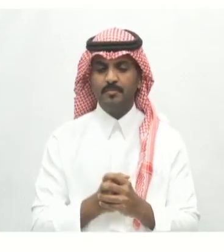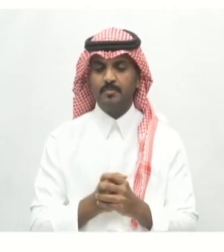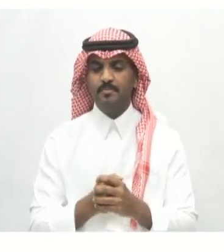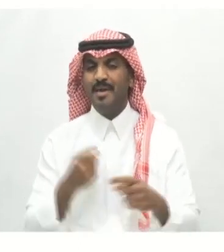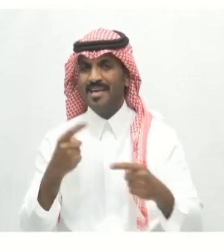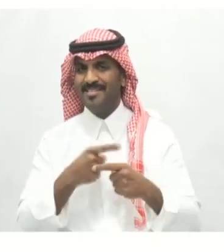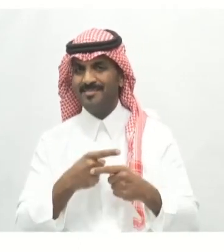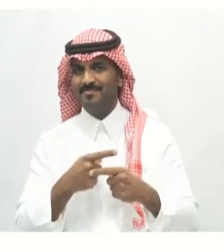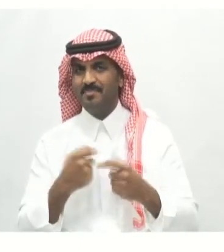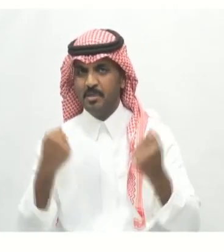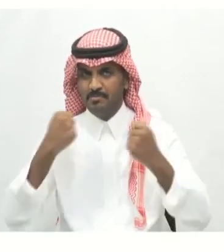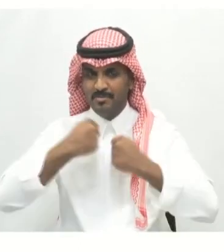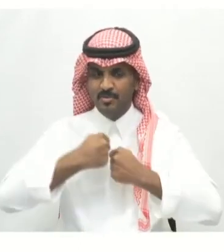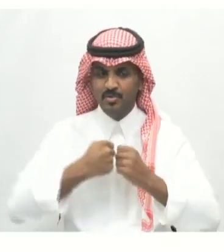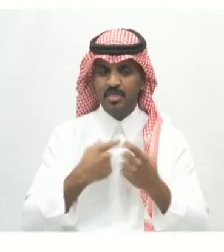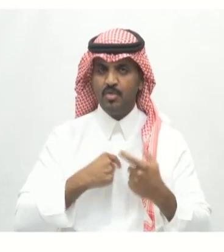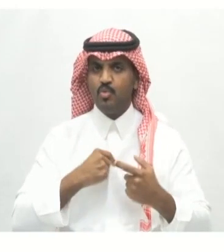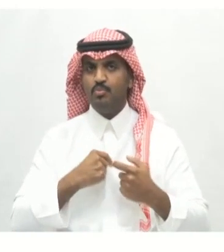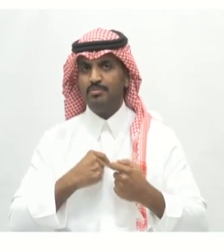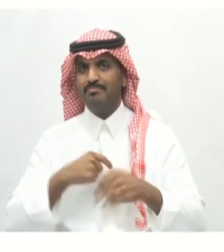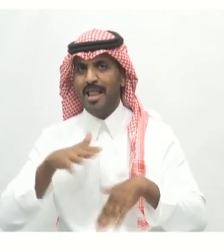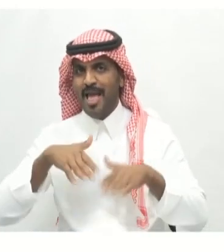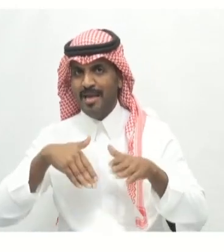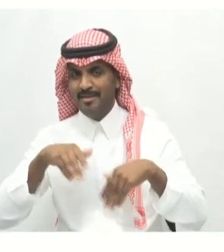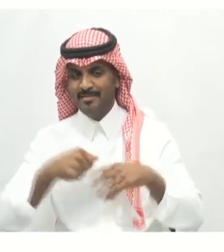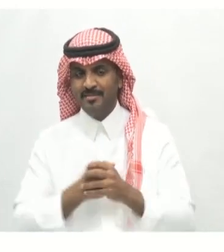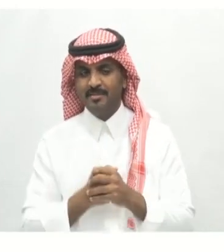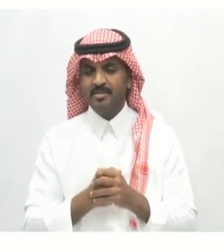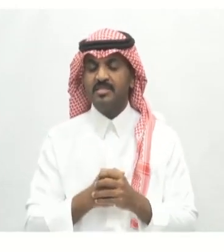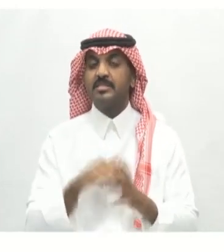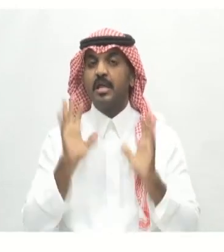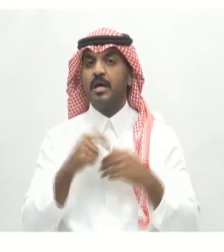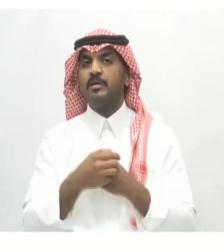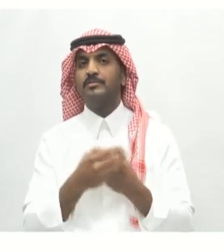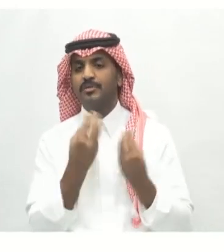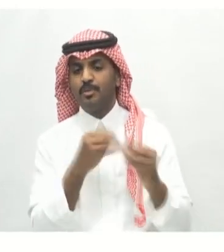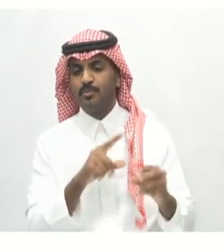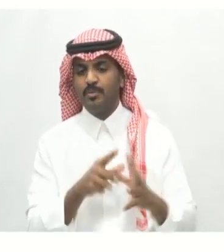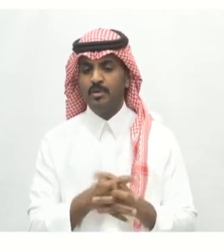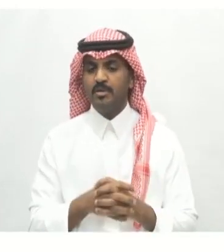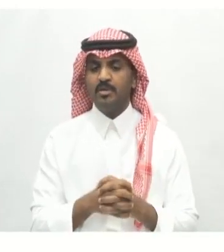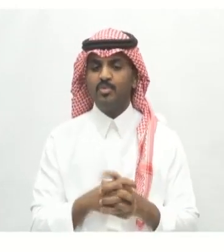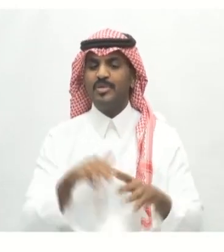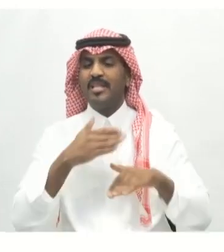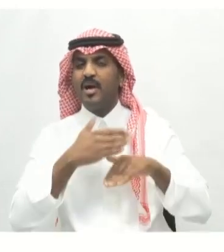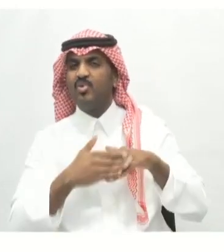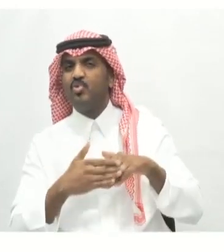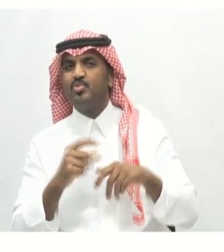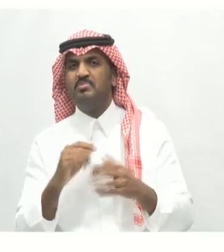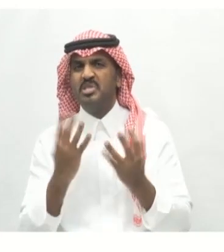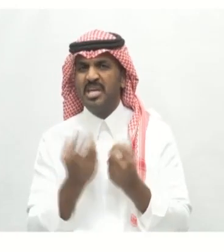بعكس لبس الرجل الثوب من الحرير فان صلاته تبطل لانه ستر عورته